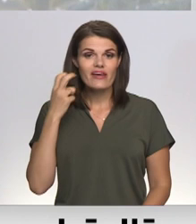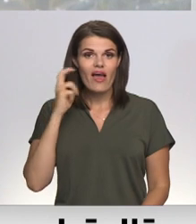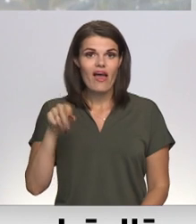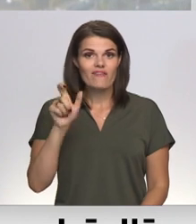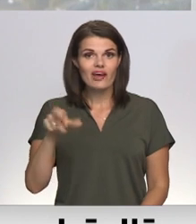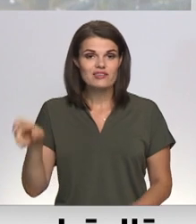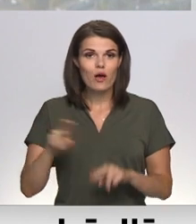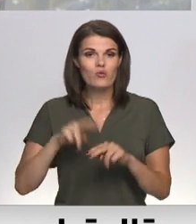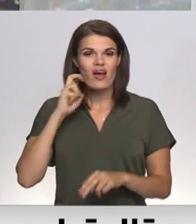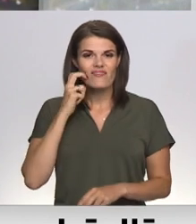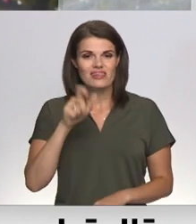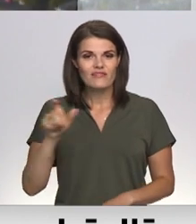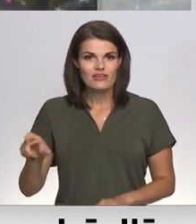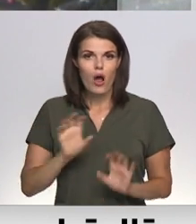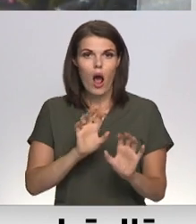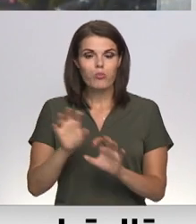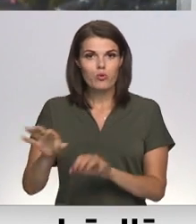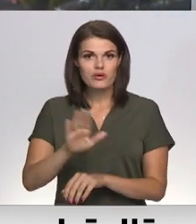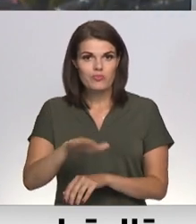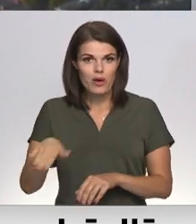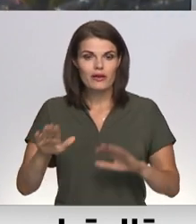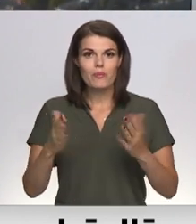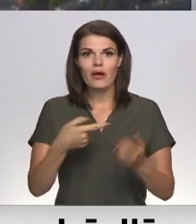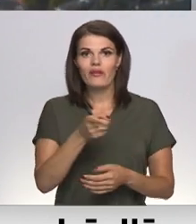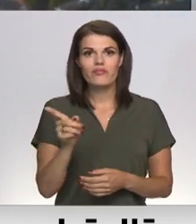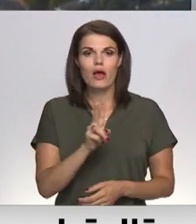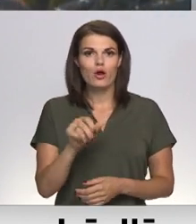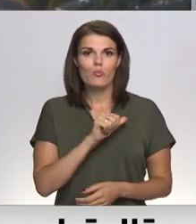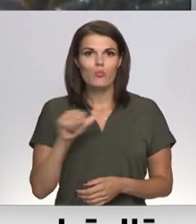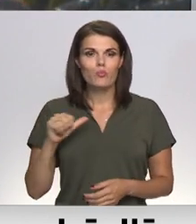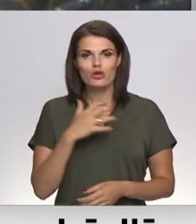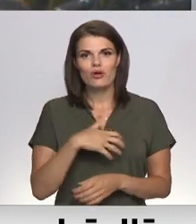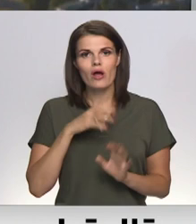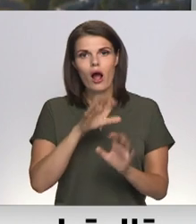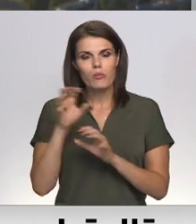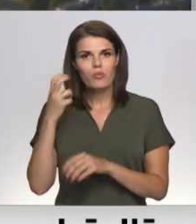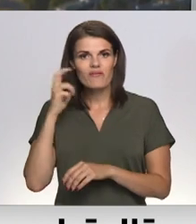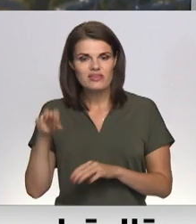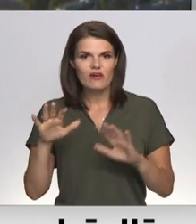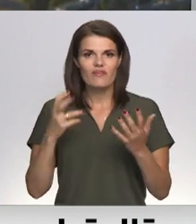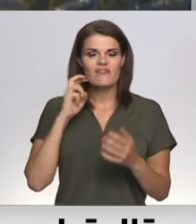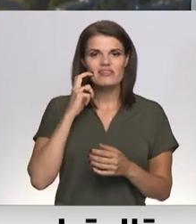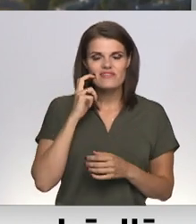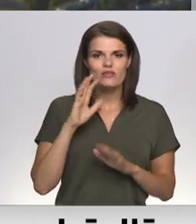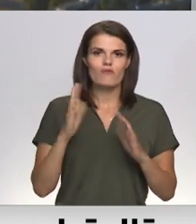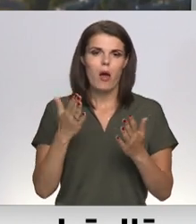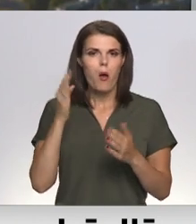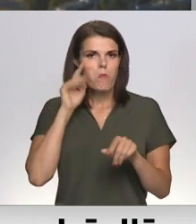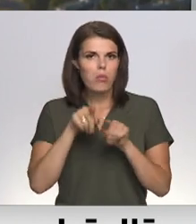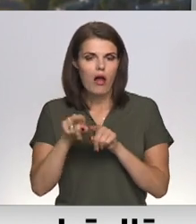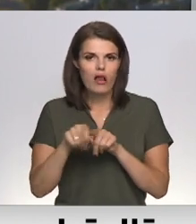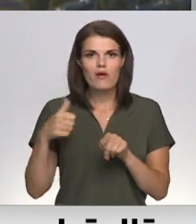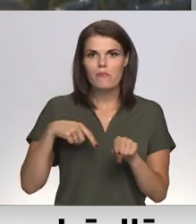vecvecāku aprūpēti bērni, bet arī tie, kuriem pašiem nāks aprūpēt vai nu vecākus un vecvecākus, vai brāļus un